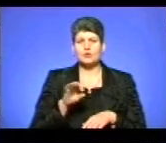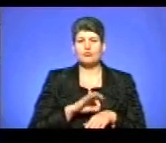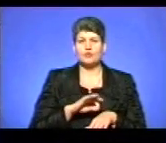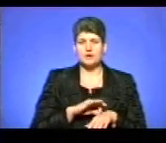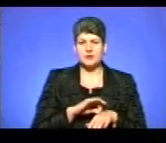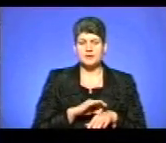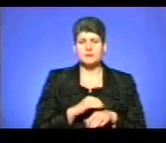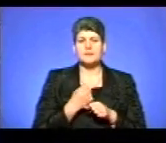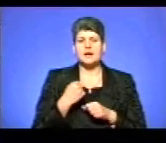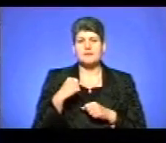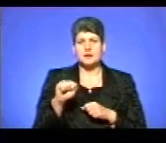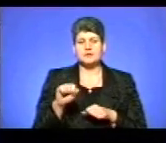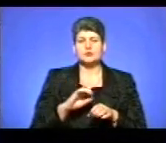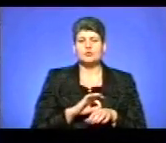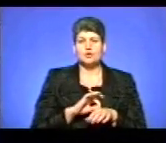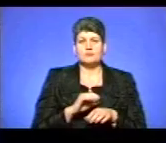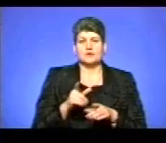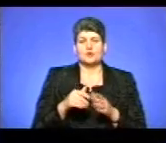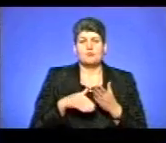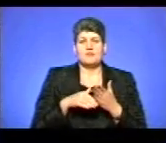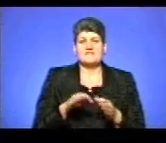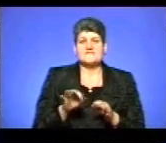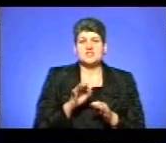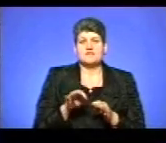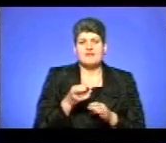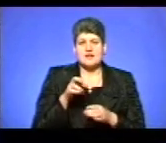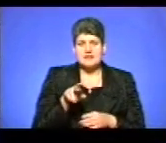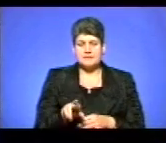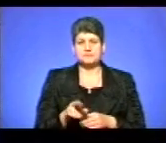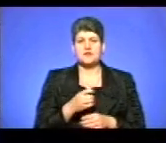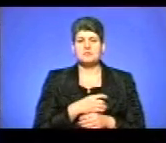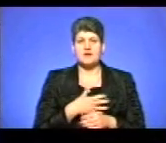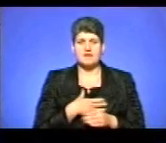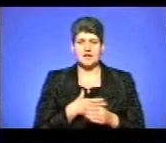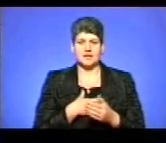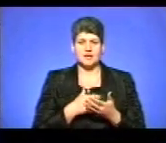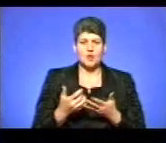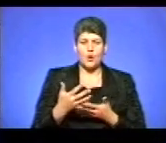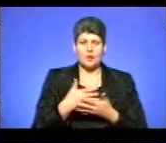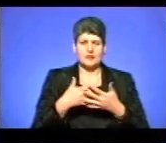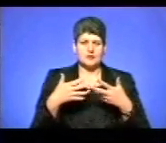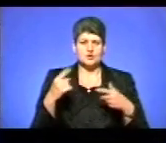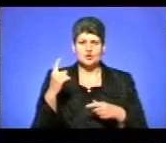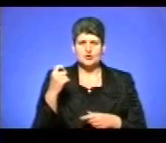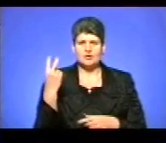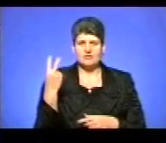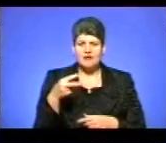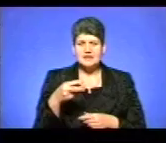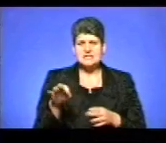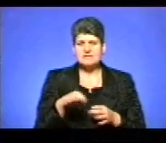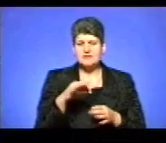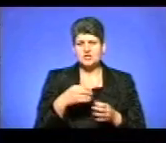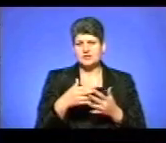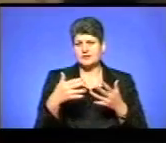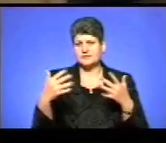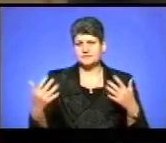долати недугу їй допомагає вишивання. У приватній колекції Ганни Безносої понад 120 вишитих полотен.